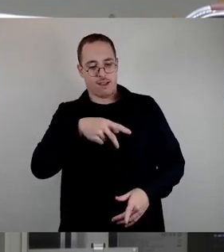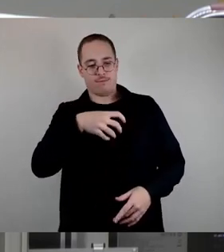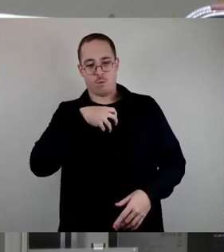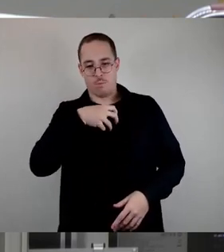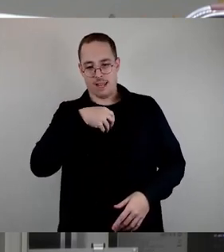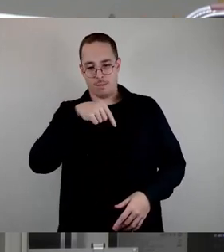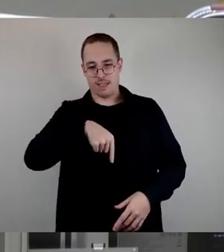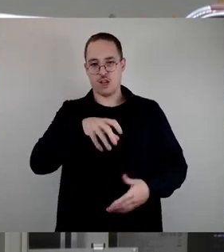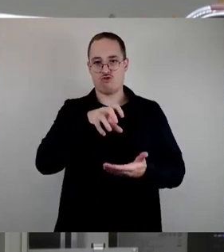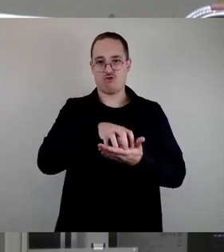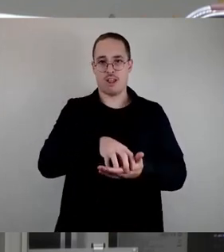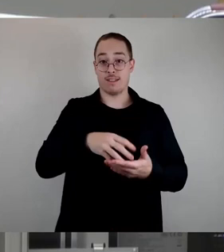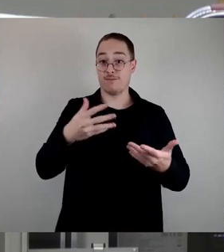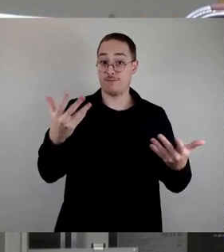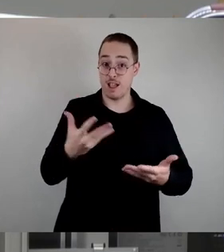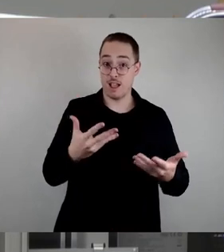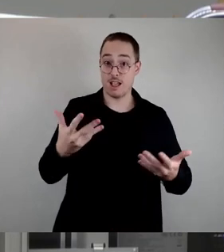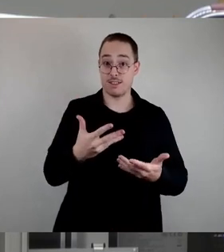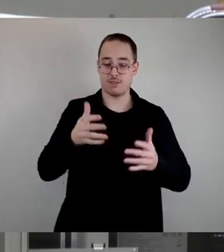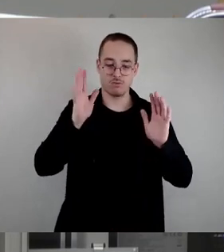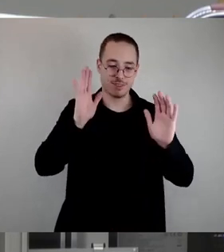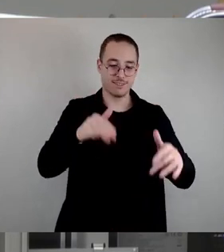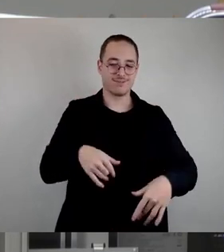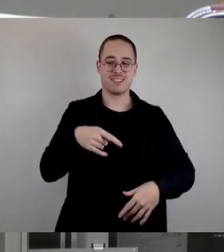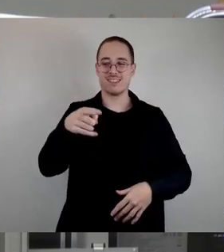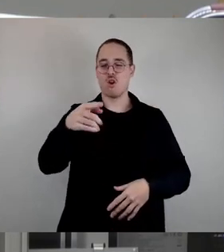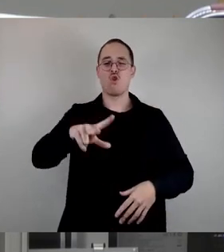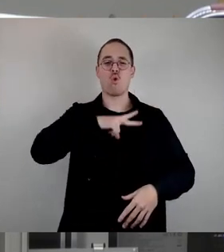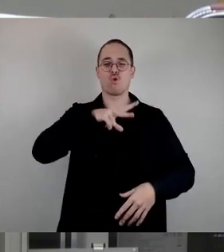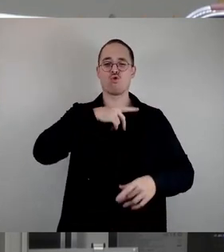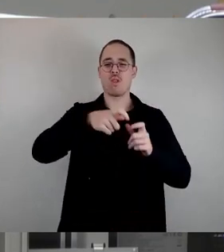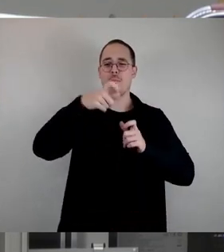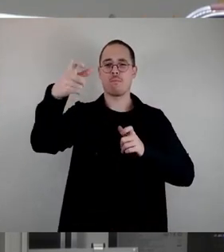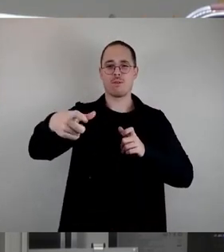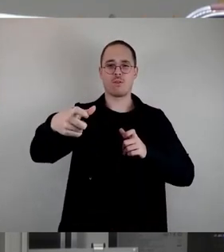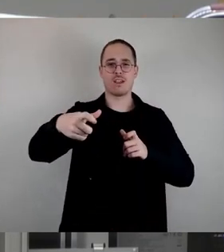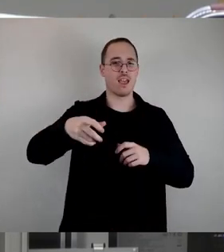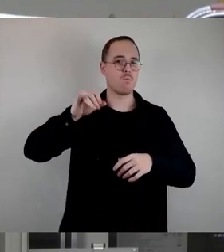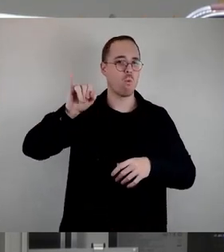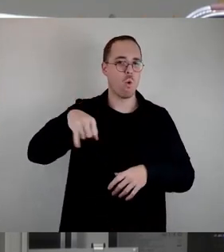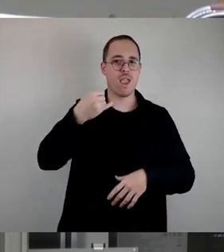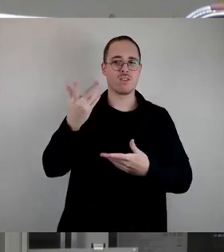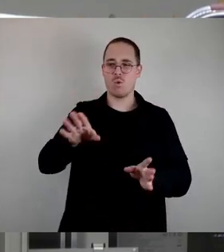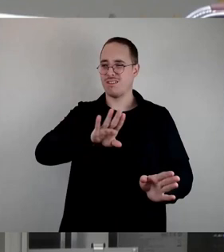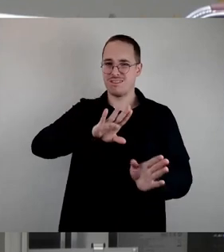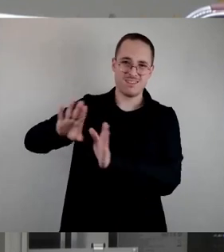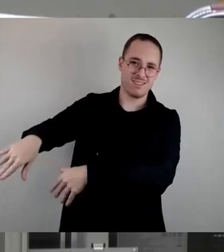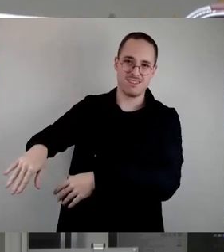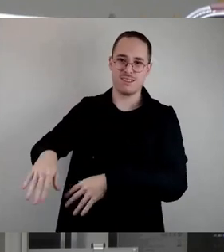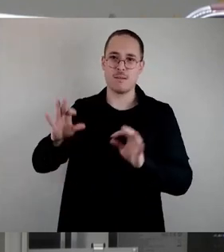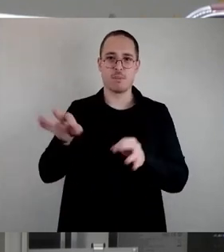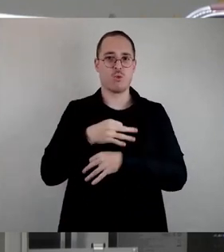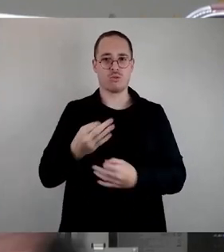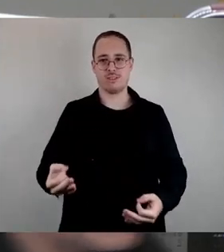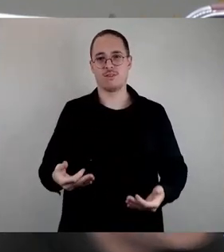diese wunderschönen, tollen Luxusprojekte mal aus dem Kopf, die den Leuten etwas vorgaukelt, was die Stadt insgesamt nicht voranbringt.